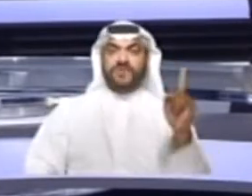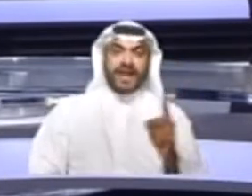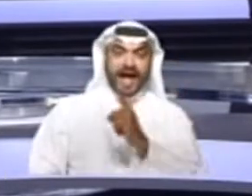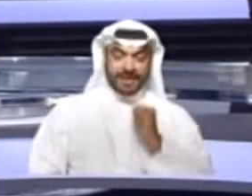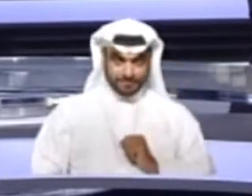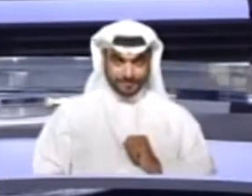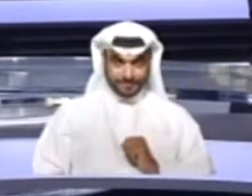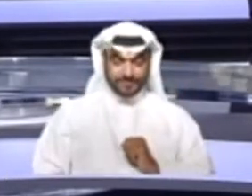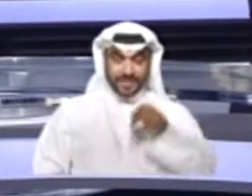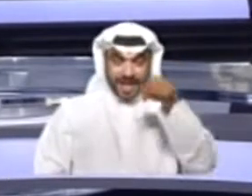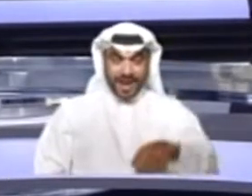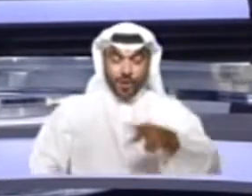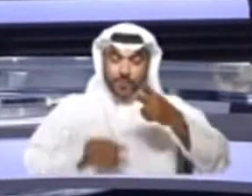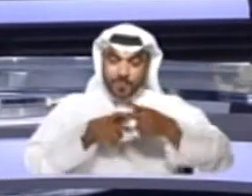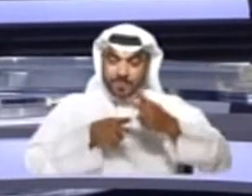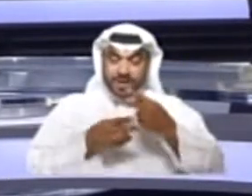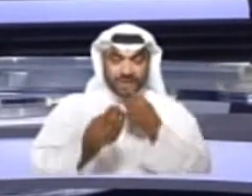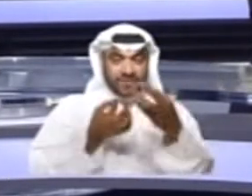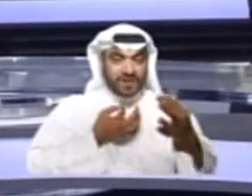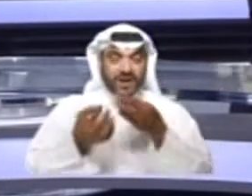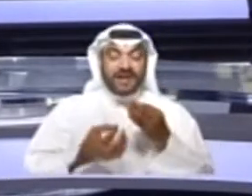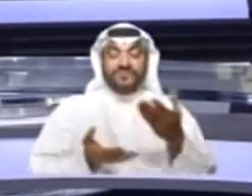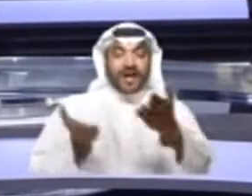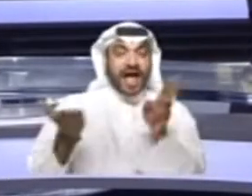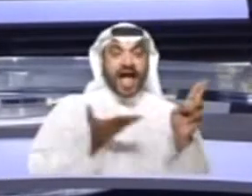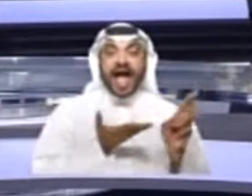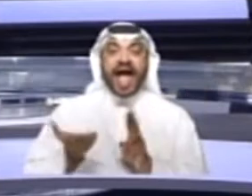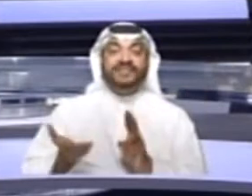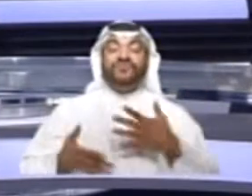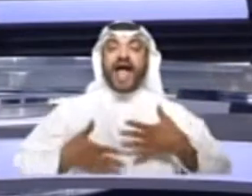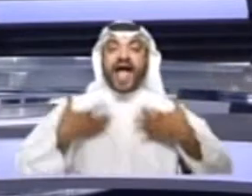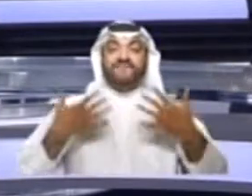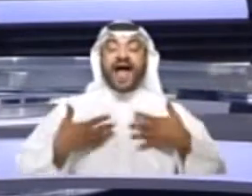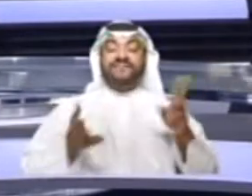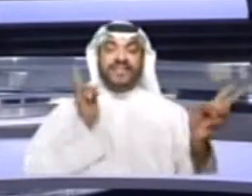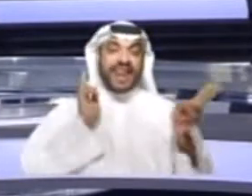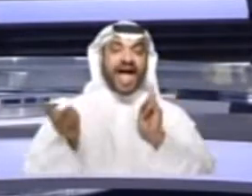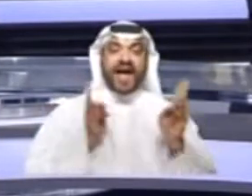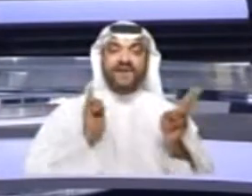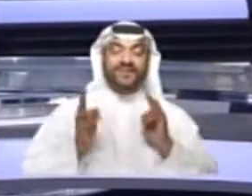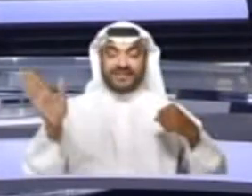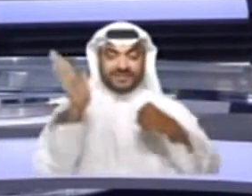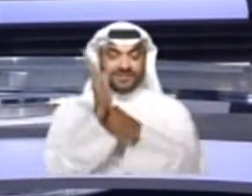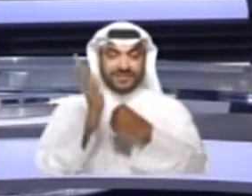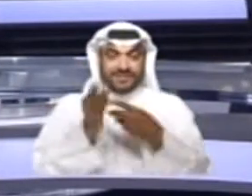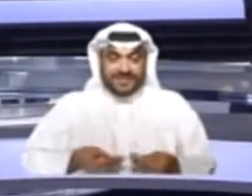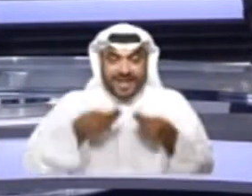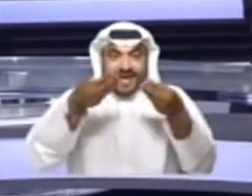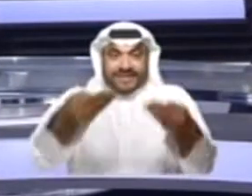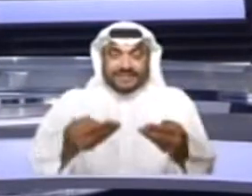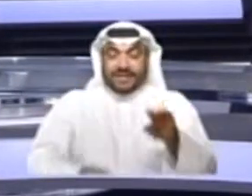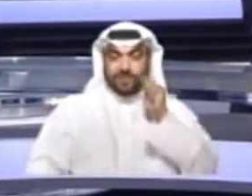العالم. حديث الدوسري جاء عقب حضوره حفل تكريم خريجي الدورة الأولى لإعداد المدربين